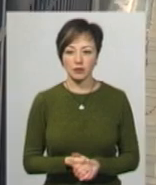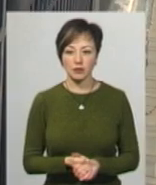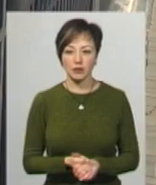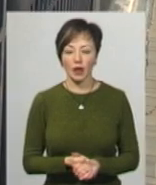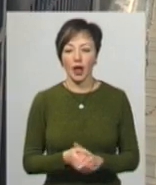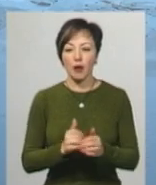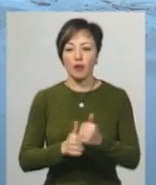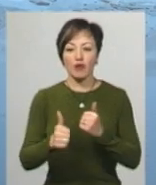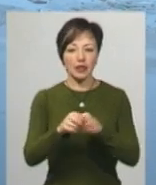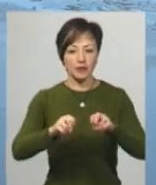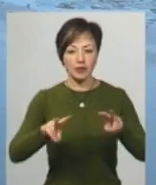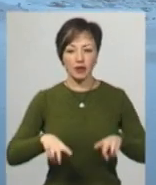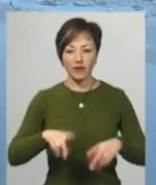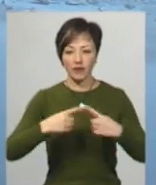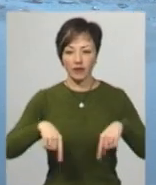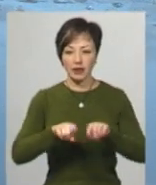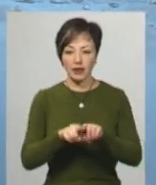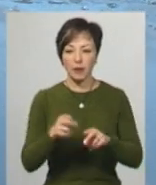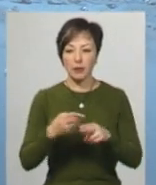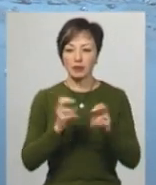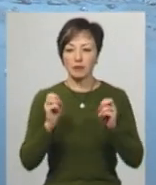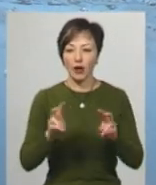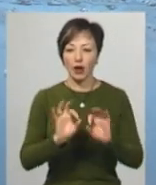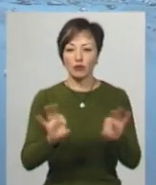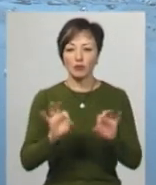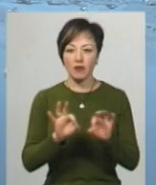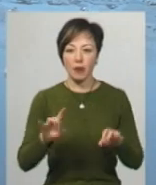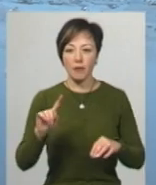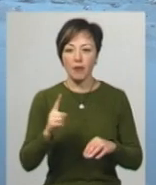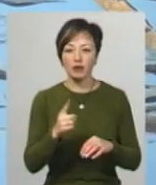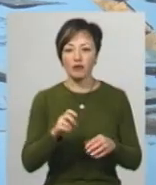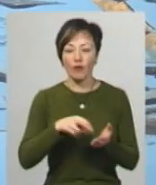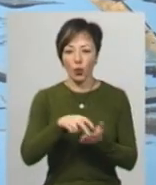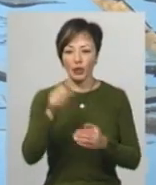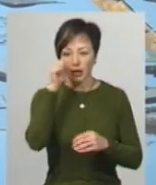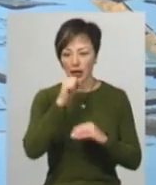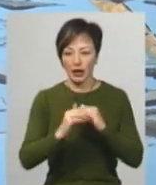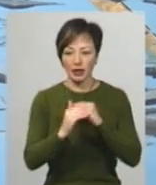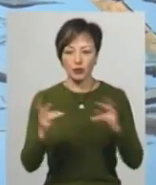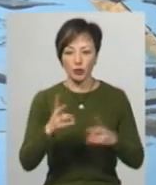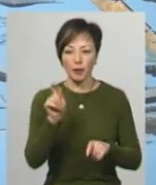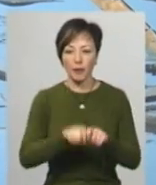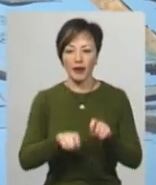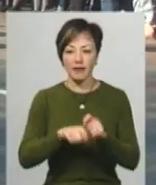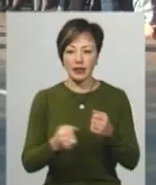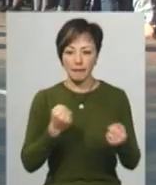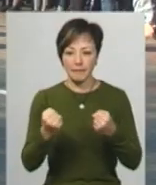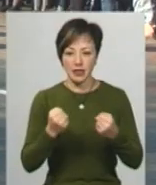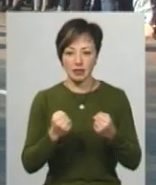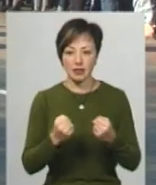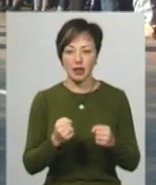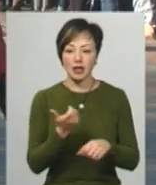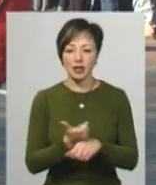Провідний фахівець відділу техногенної безпеки Катерина Тимошенко розповіла, перш ніж виходити на лід, необхідно перевірити кригу на міцність.